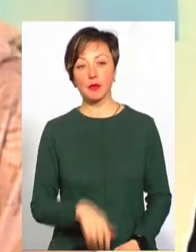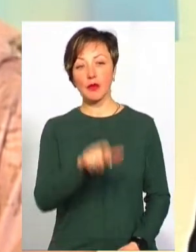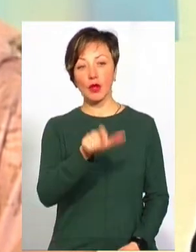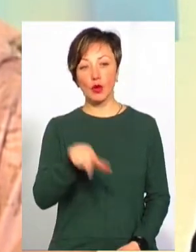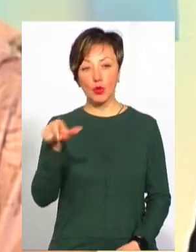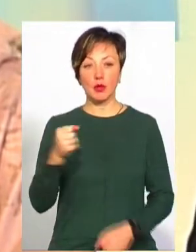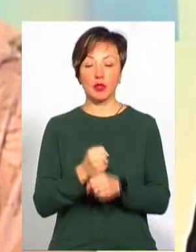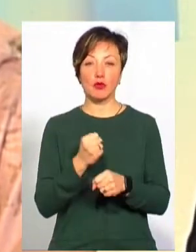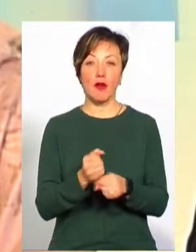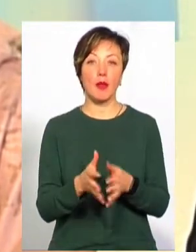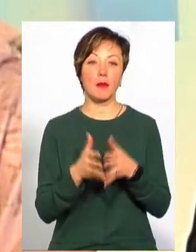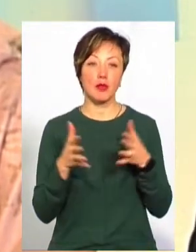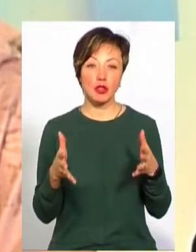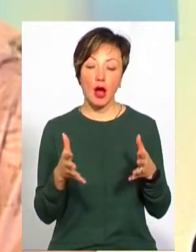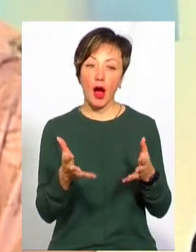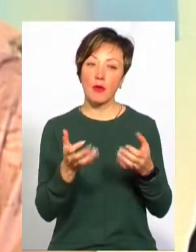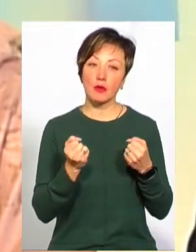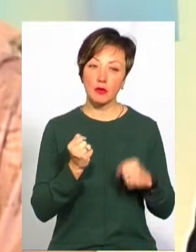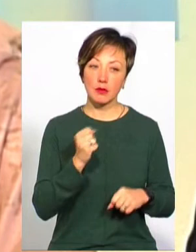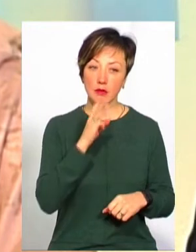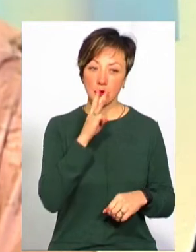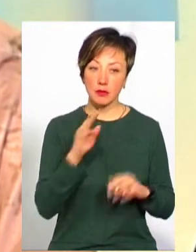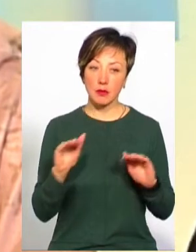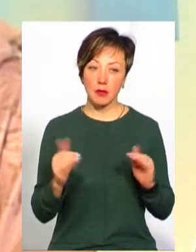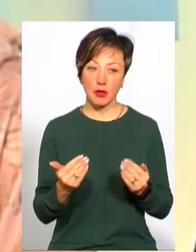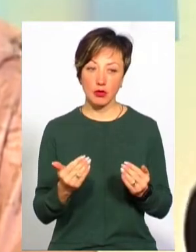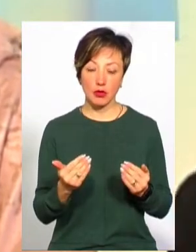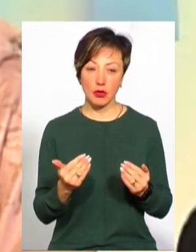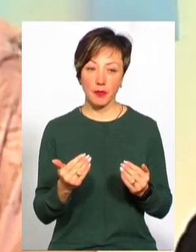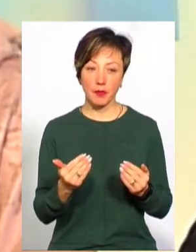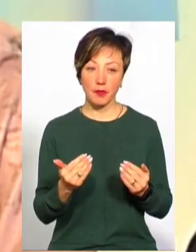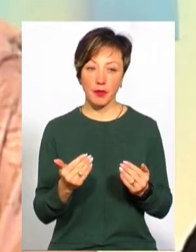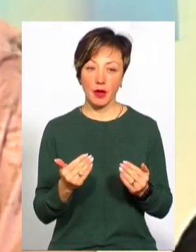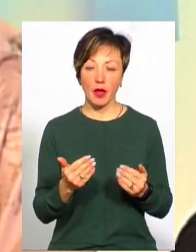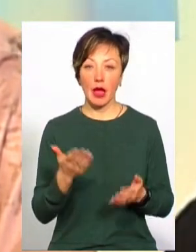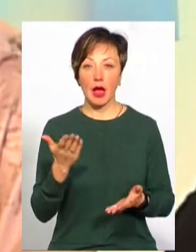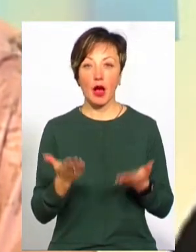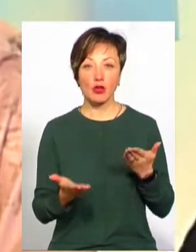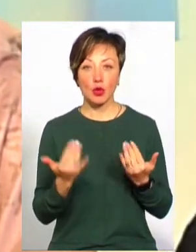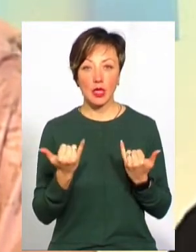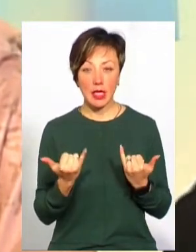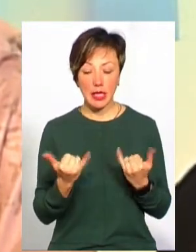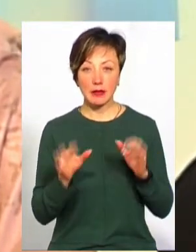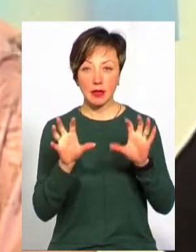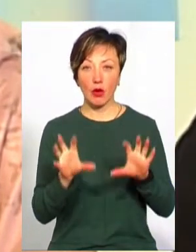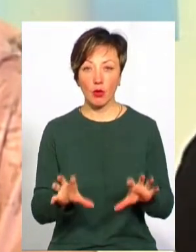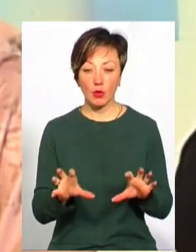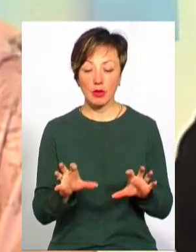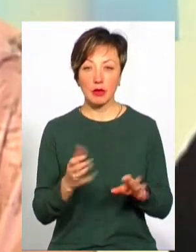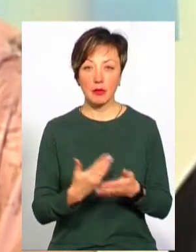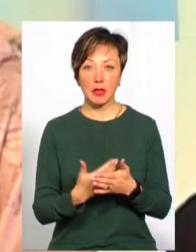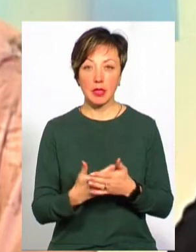люди працювали більше, а получали менше. Щоб получали, вже, якщо в нині діючому законі мова йде, що